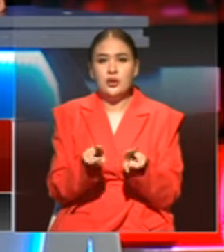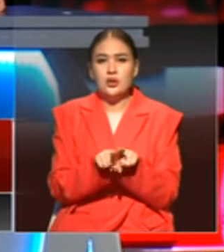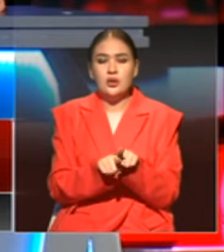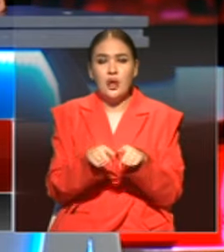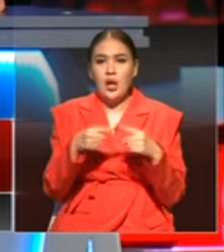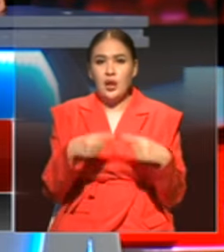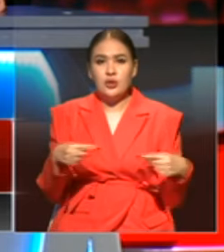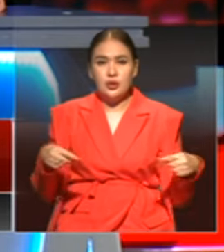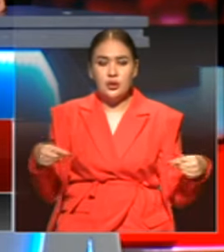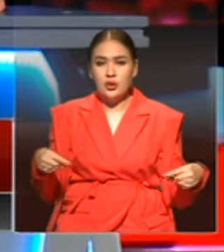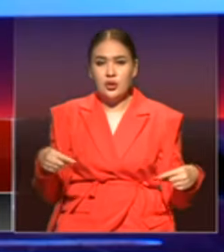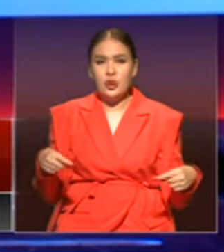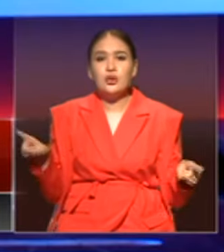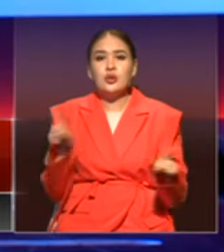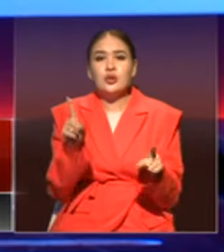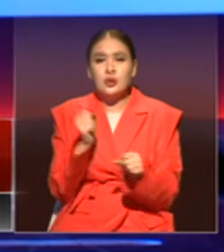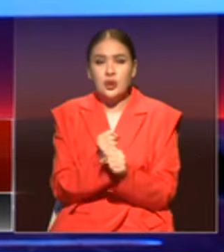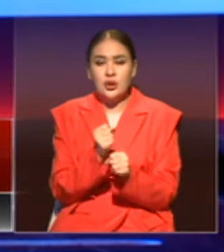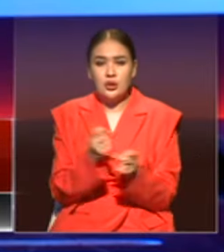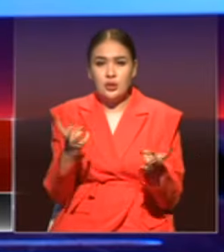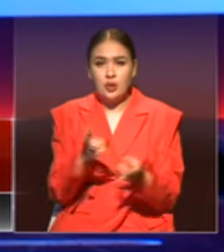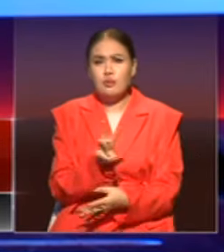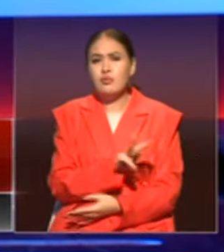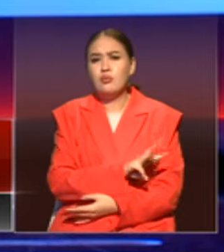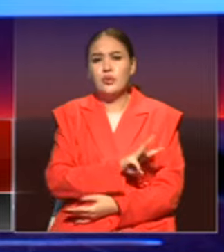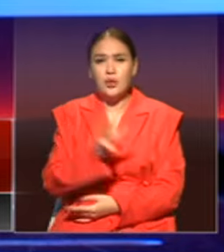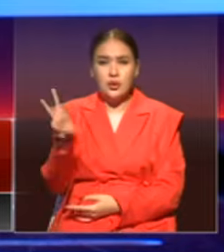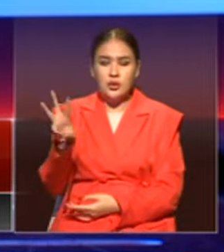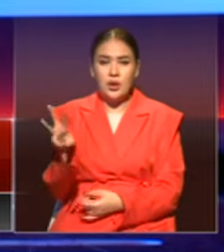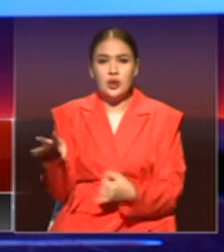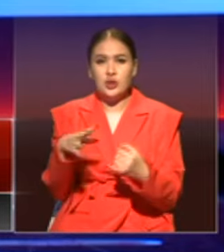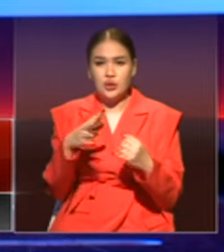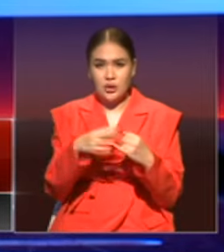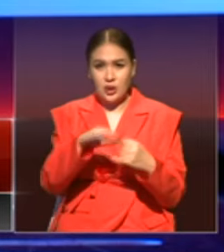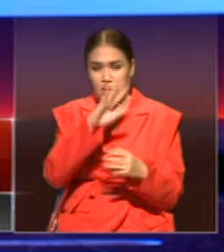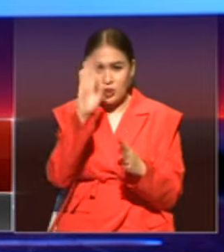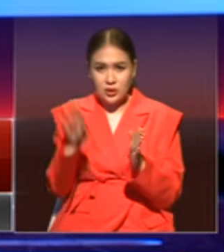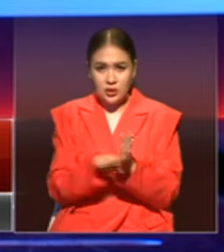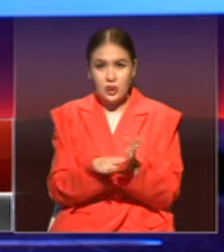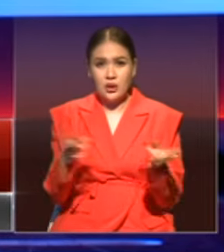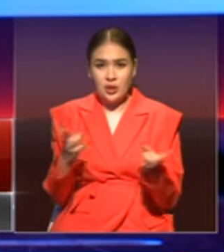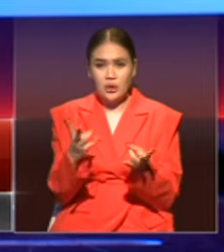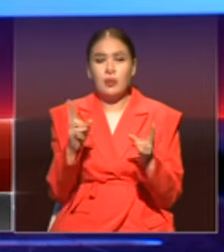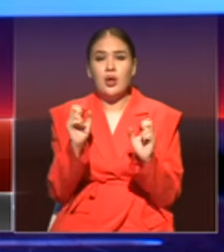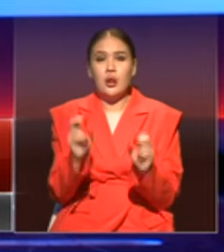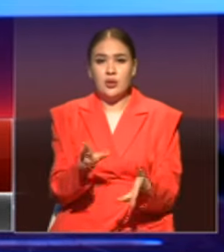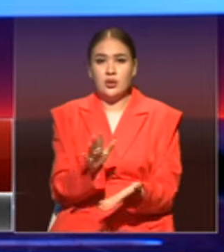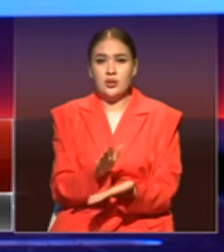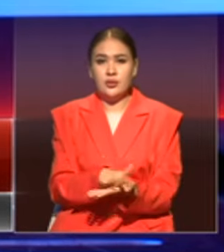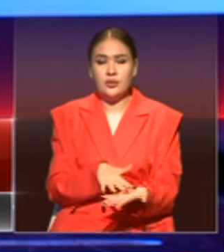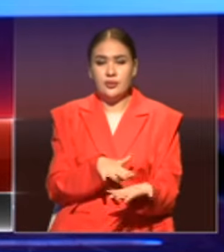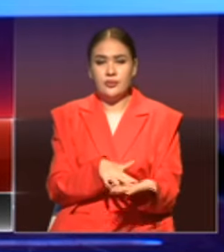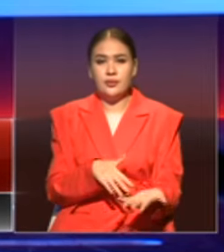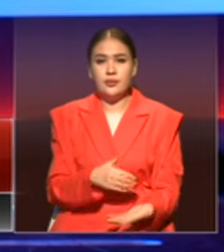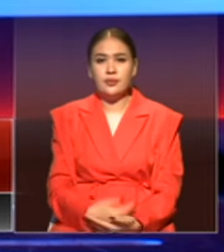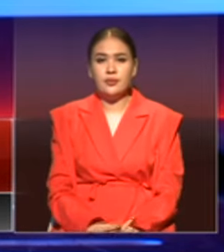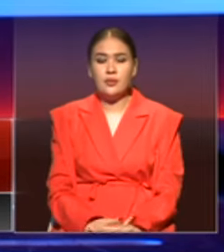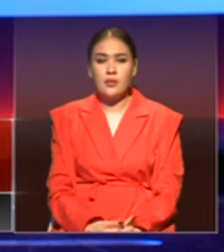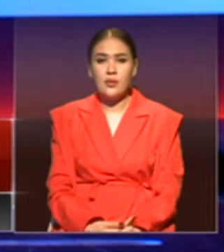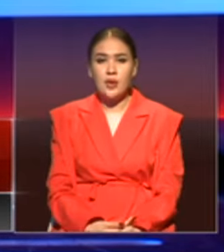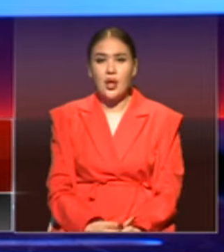Әртүрлі көзқарас. Не істеу керек? Миллиондаған жыл бойы жердің астында жату керек болып қалдықтар, қараңыз. Бірақ бәрібір